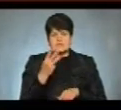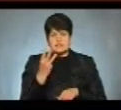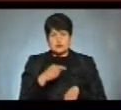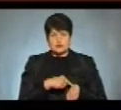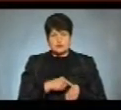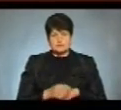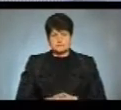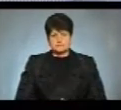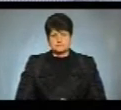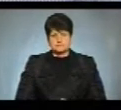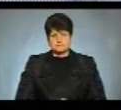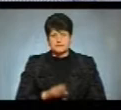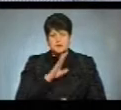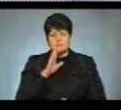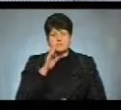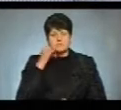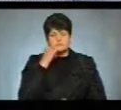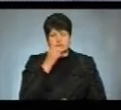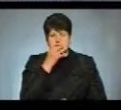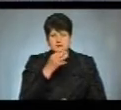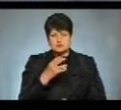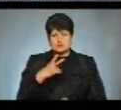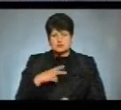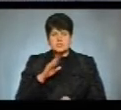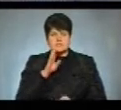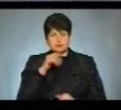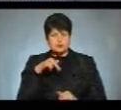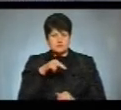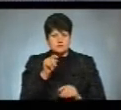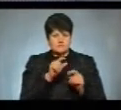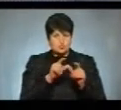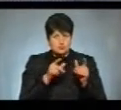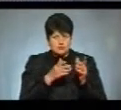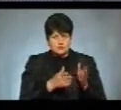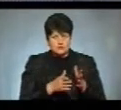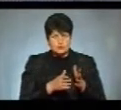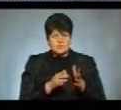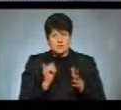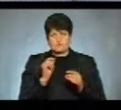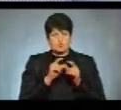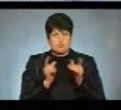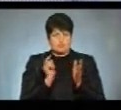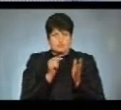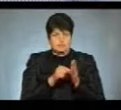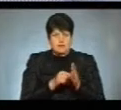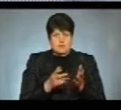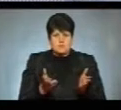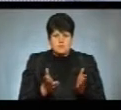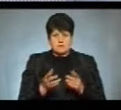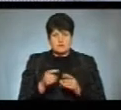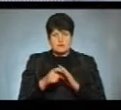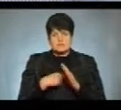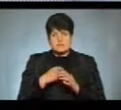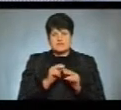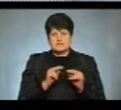годині. Мати повідомила про те, що дочка зранку вийшла до школи і до школи не попала. Про це вона знала від вчительки, про